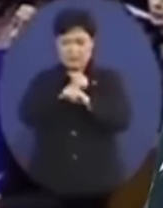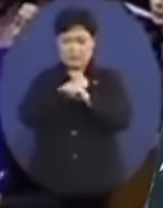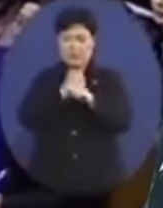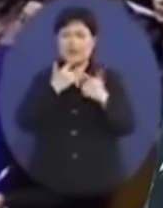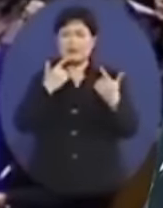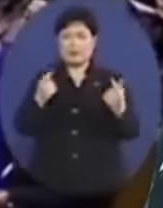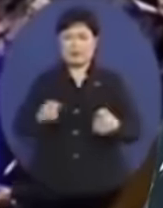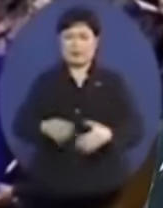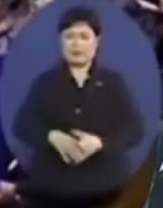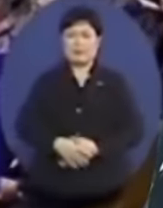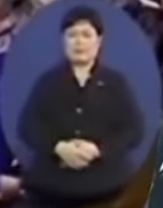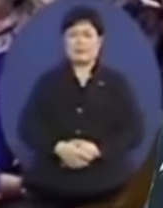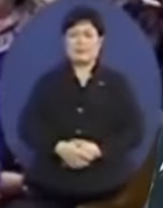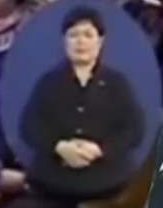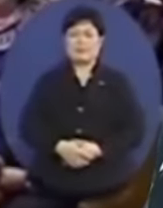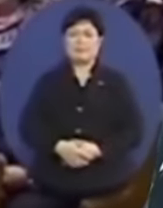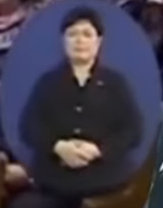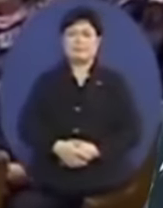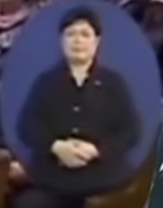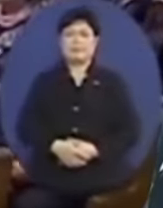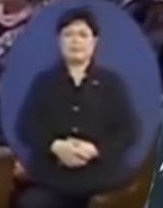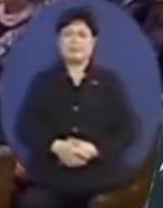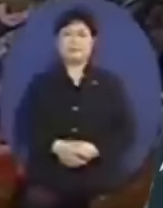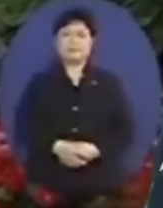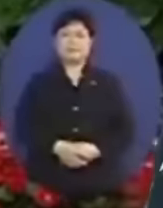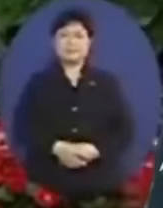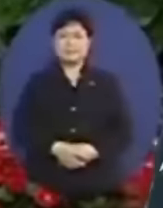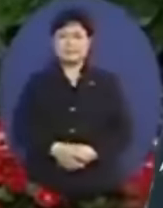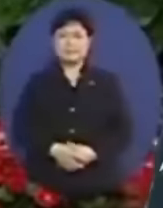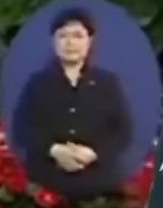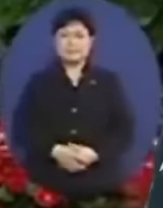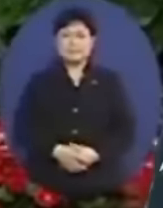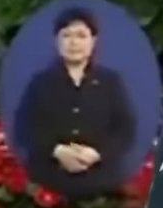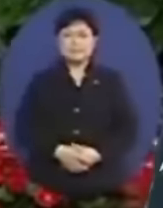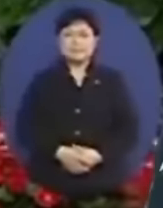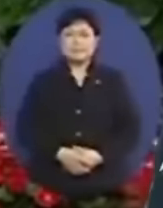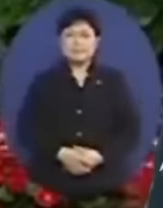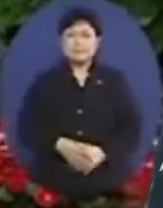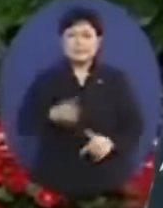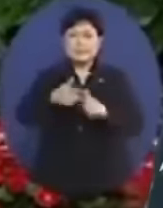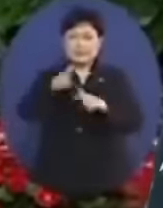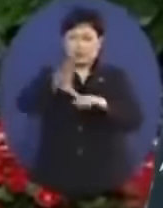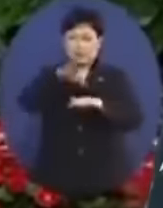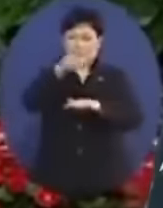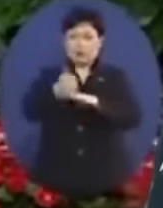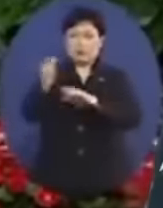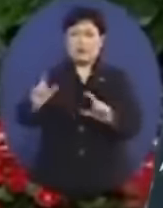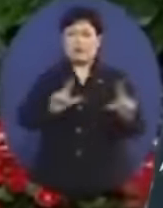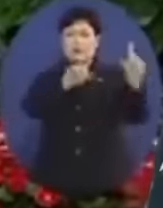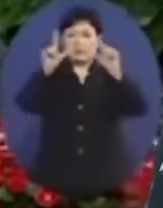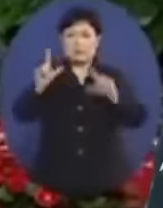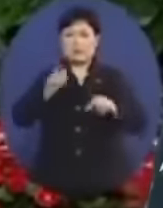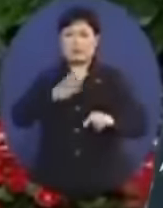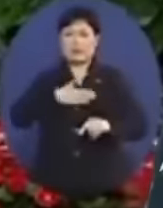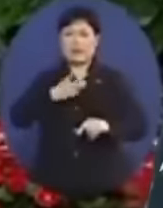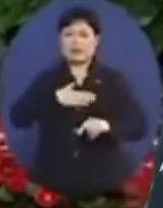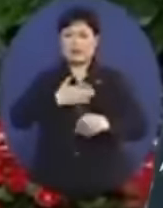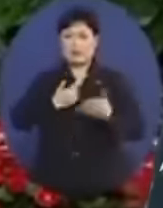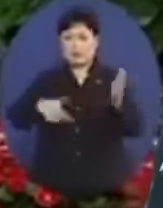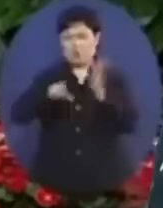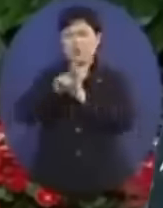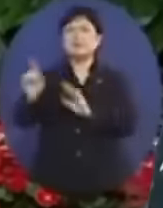기도하라 아멘 배 일어나고 예수 그리스도의 삶은 나를 위한 삶이 것입니다